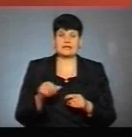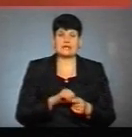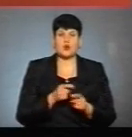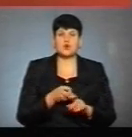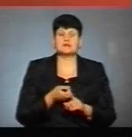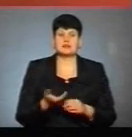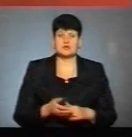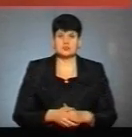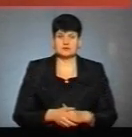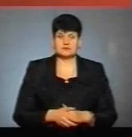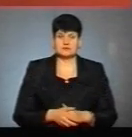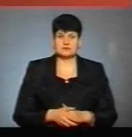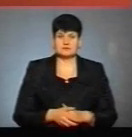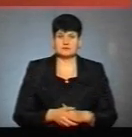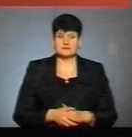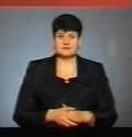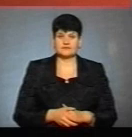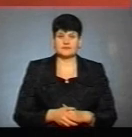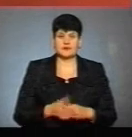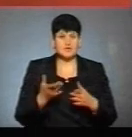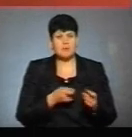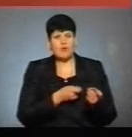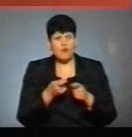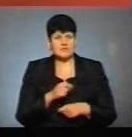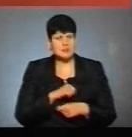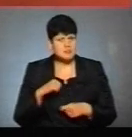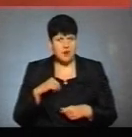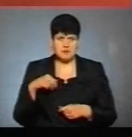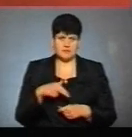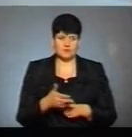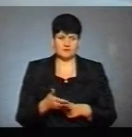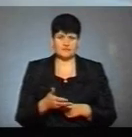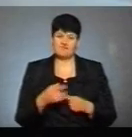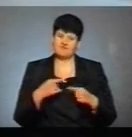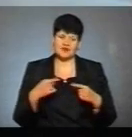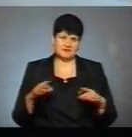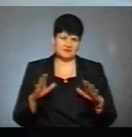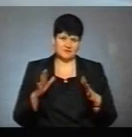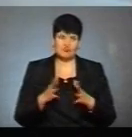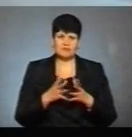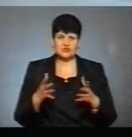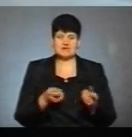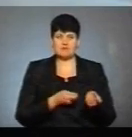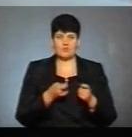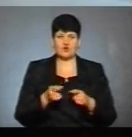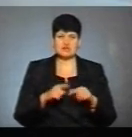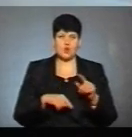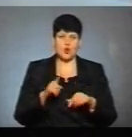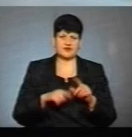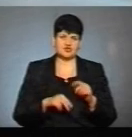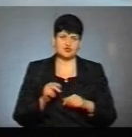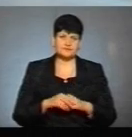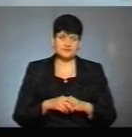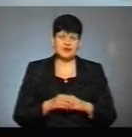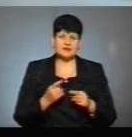наркозалежні? Чи їх привозять, чи вони самі звертаються? В різних випадках, в більшості це привозять і родичі. Це